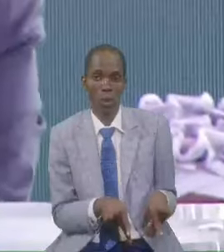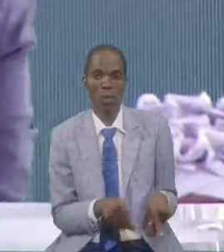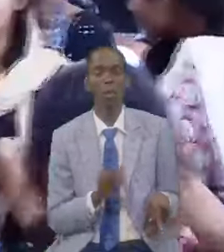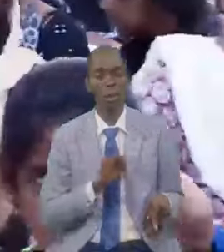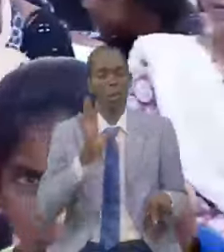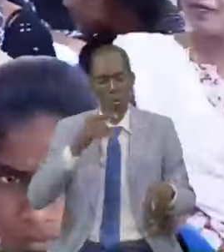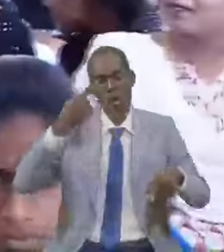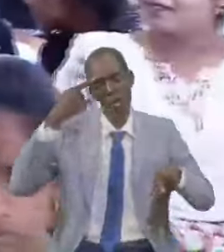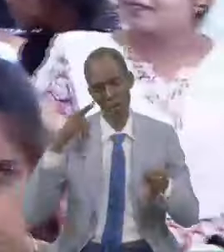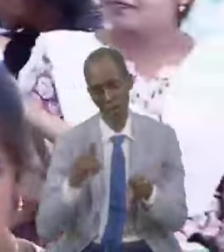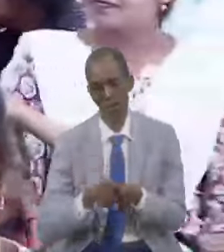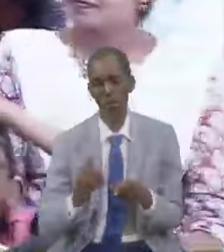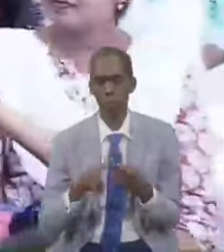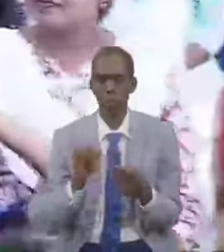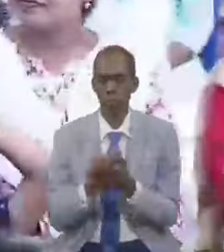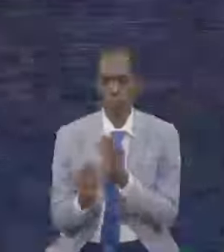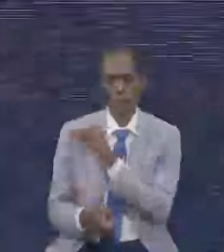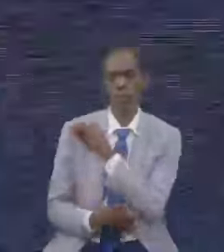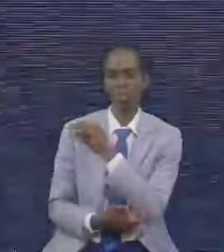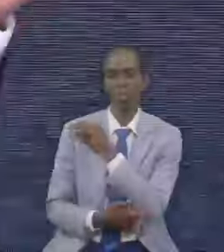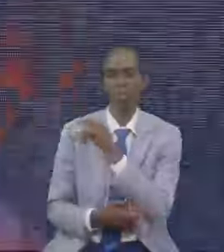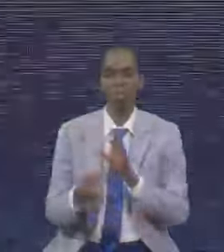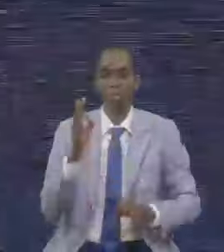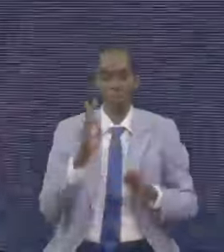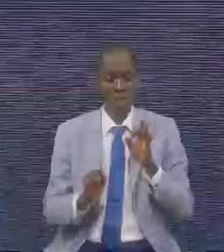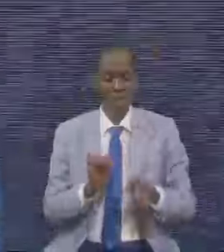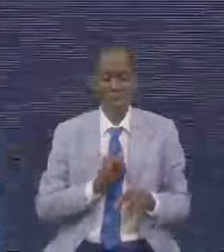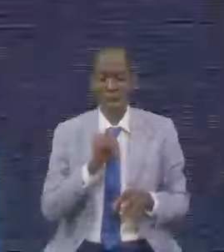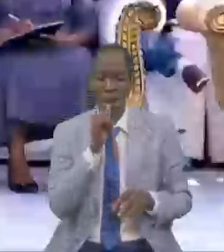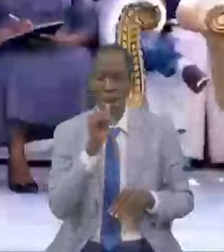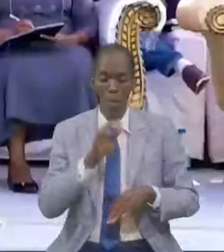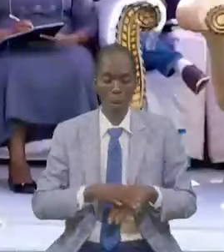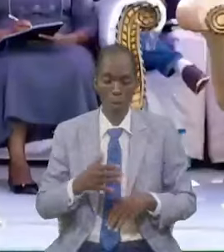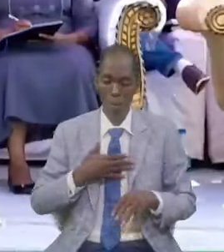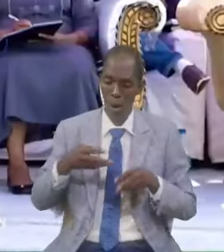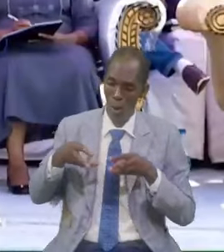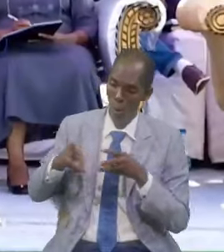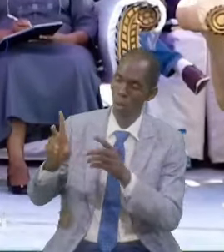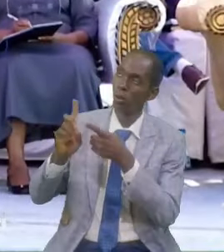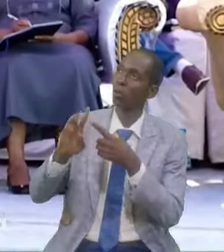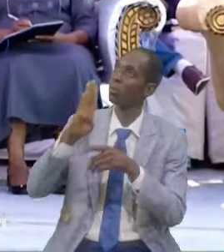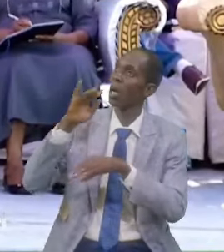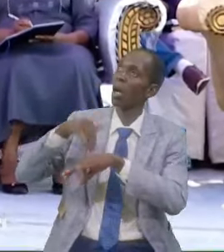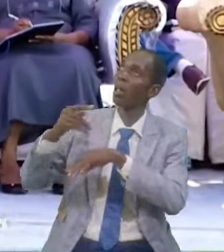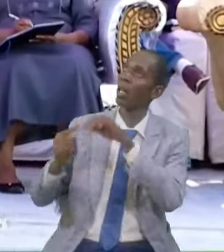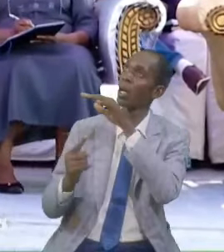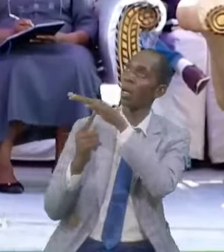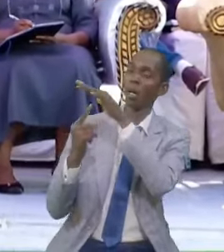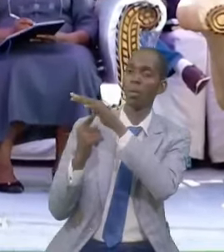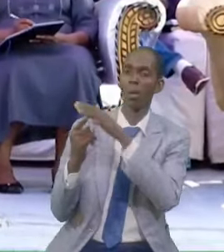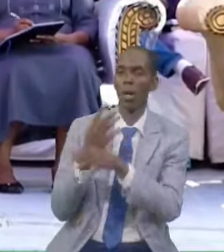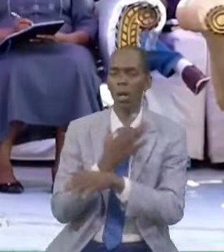ఆ శోధనకి లోబడిపోతాను. If I am on my way to being a hero, నేను గనక హీరోగా అయ్యే మార్గంలో వెళ్తుంటే I look at that,